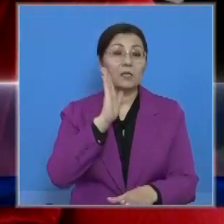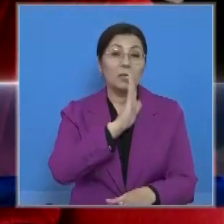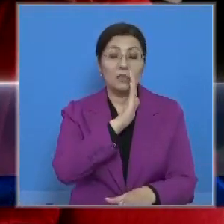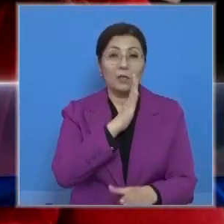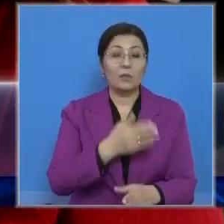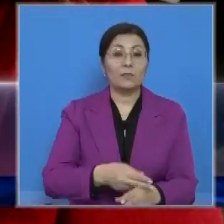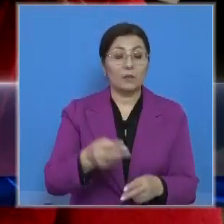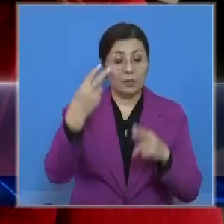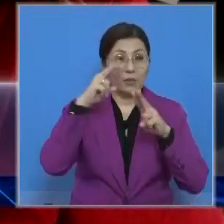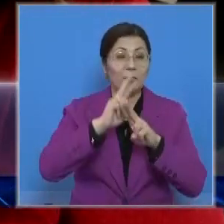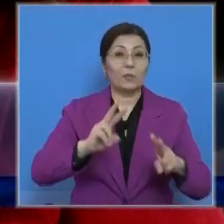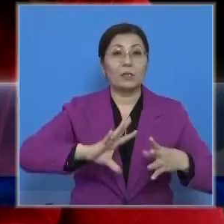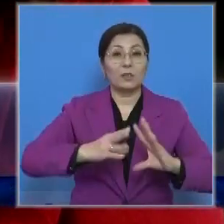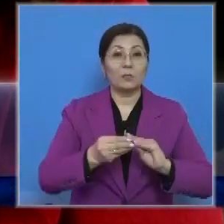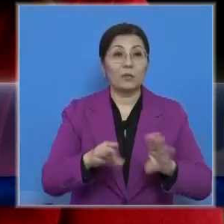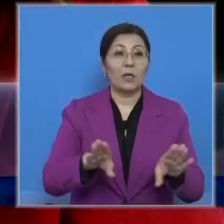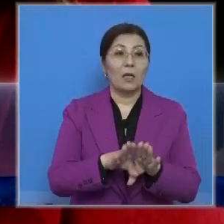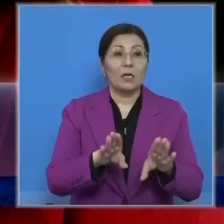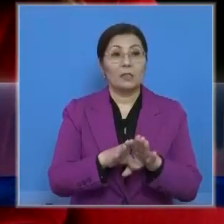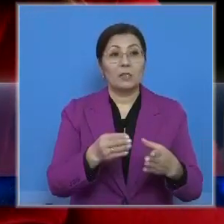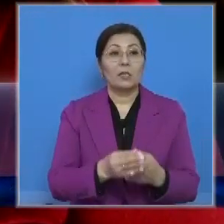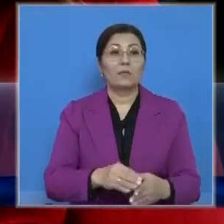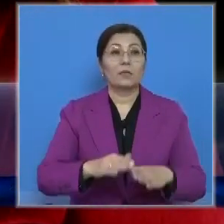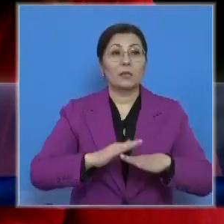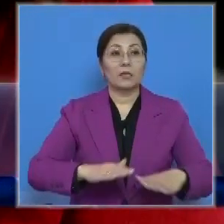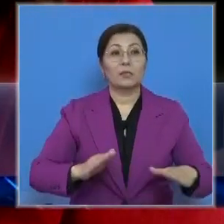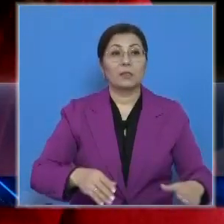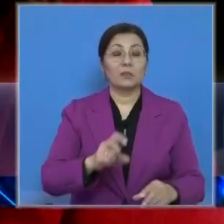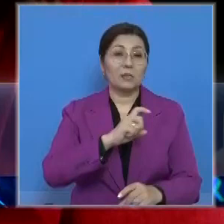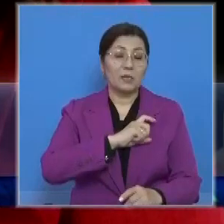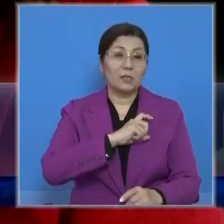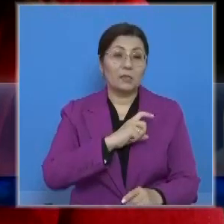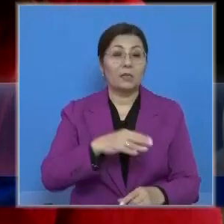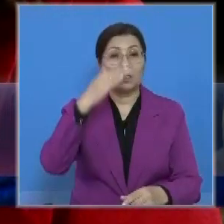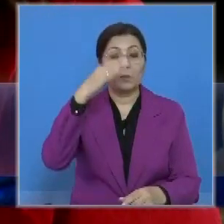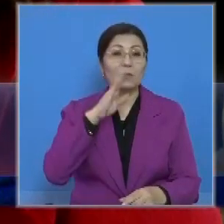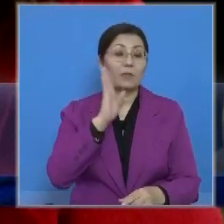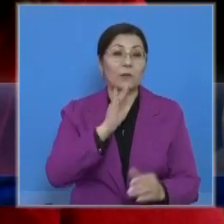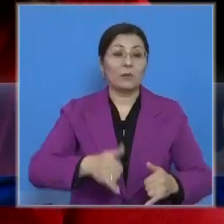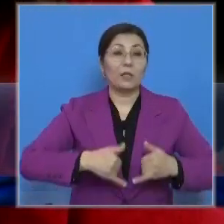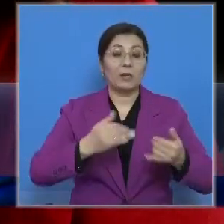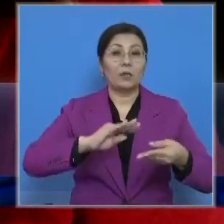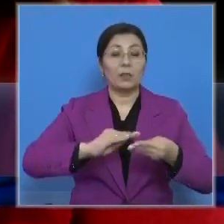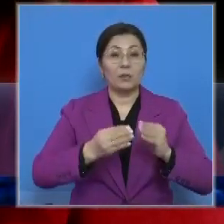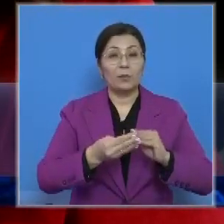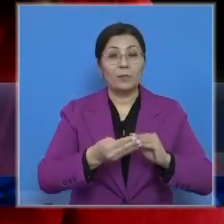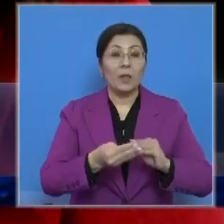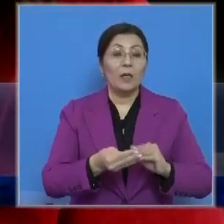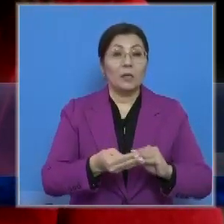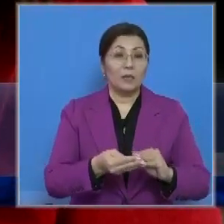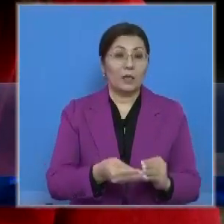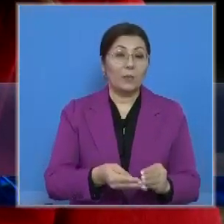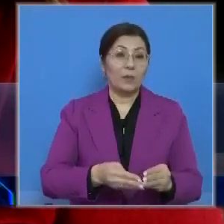случаев его не знают в результате из-за этого дети злятся на родителей но теперь благодаря этому проекту мы поэтапно Решаем проблему